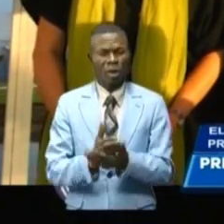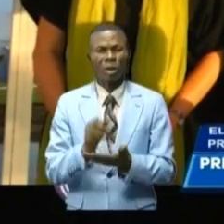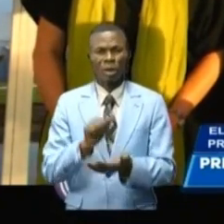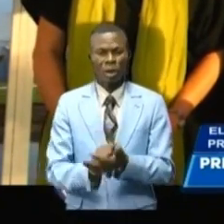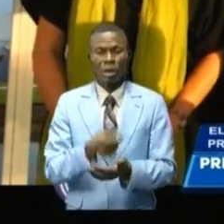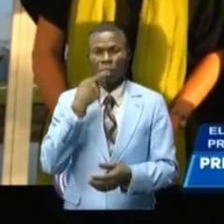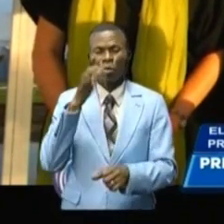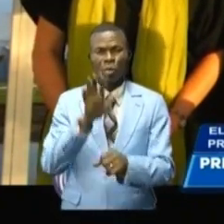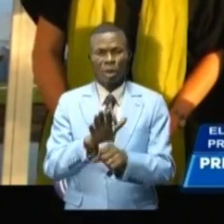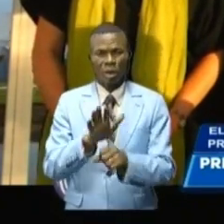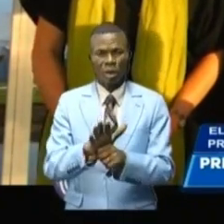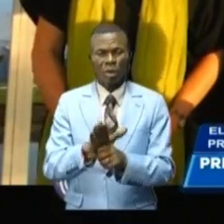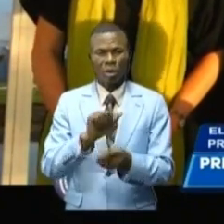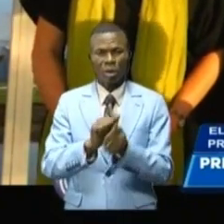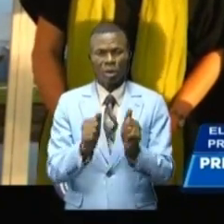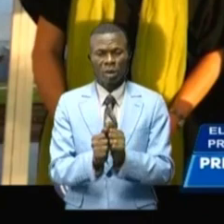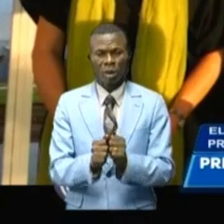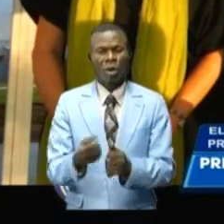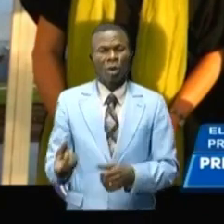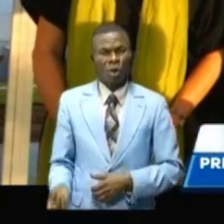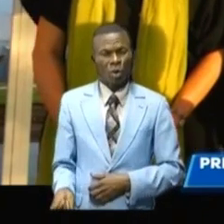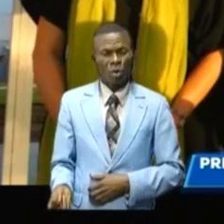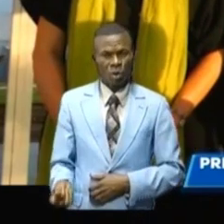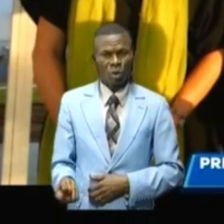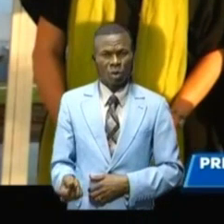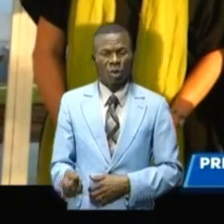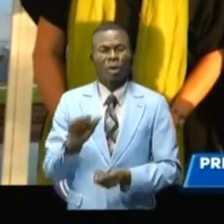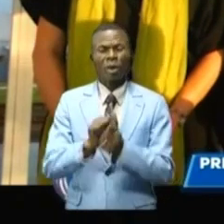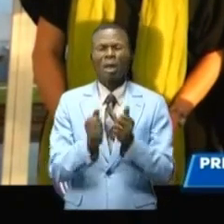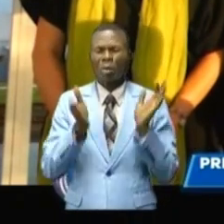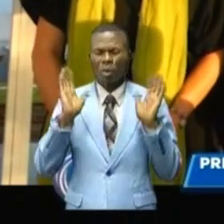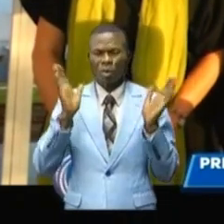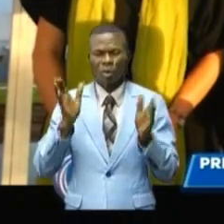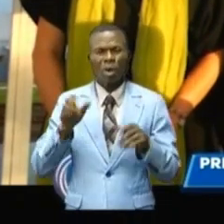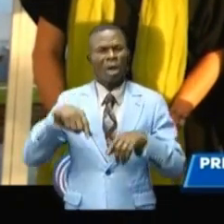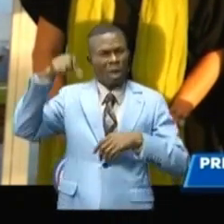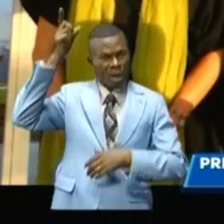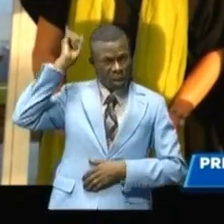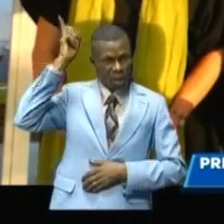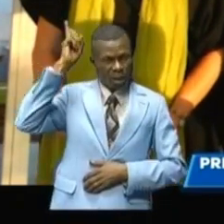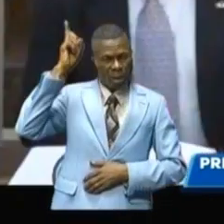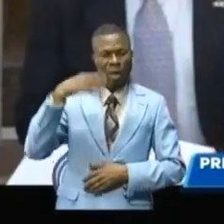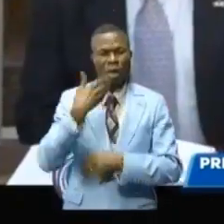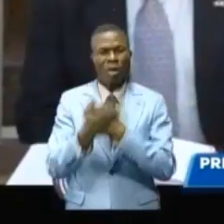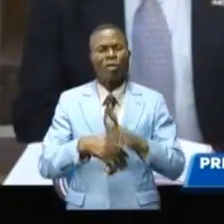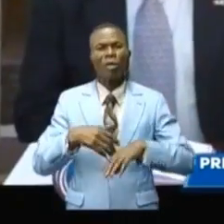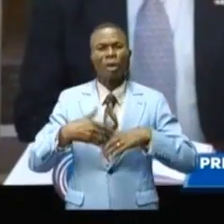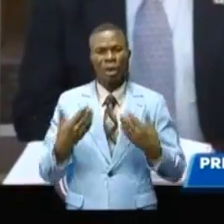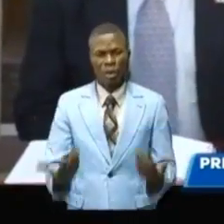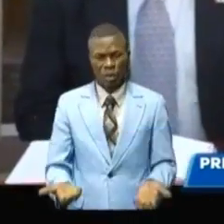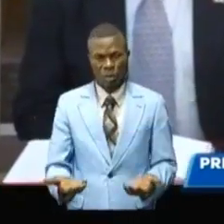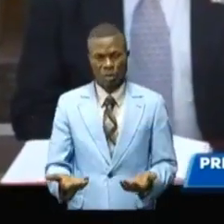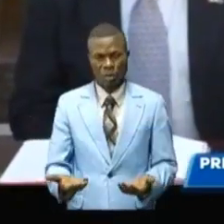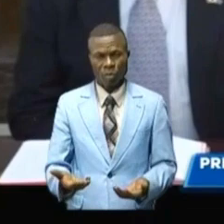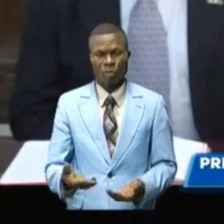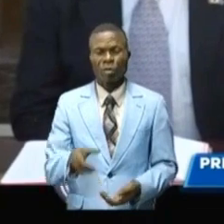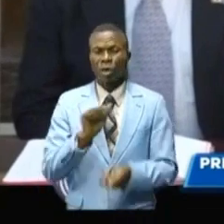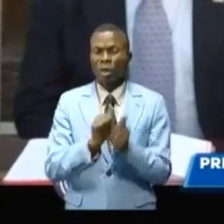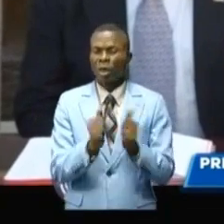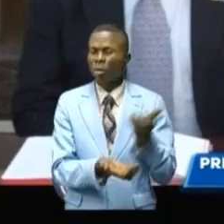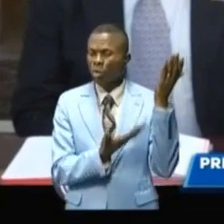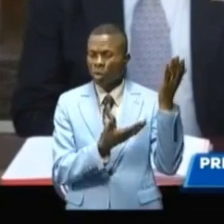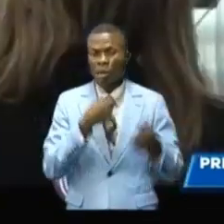très franchement aussi sur la corruption, un grand problème depuis des années, et qu'est-ce qu'il faut faire. Autre sujet pertinent